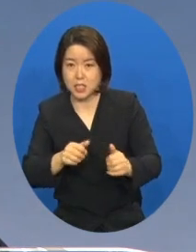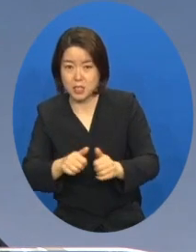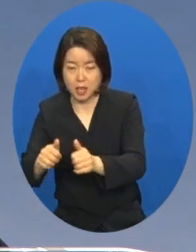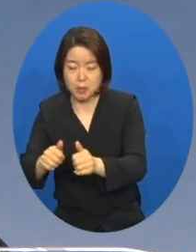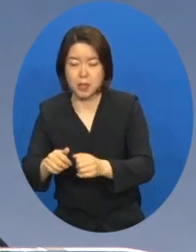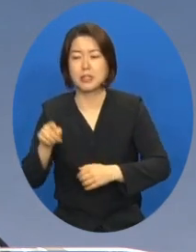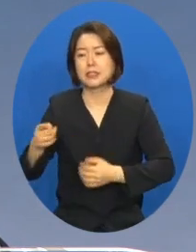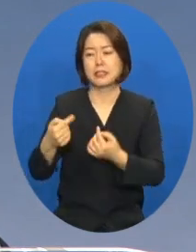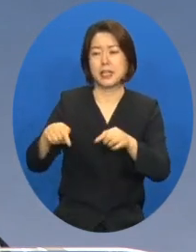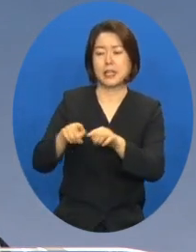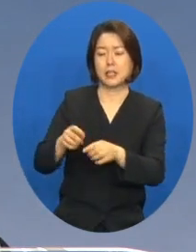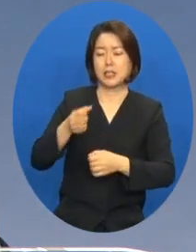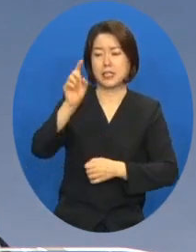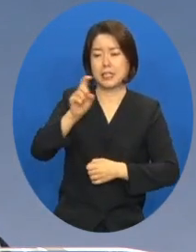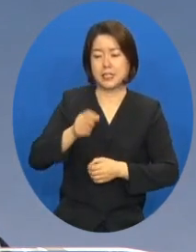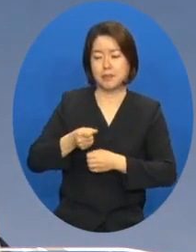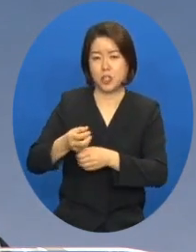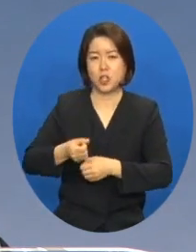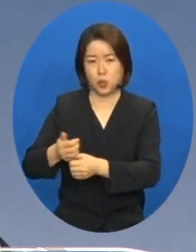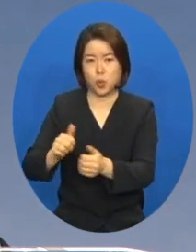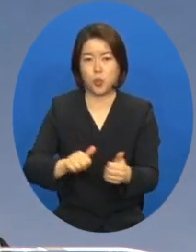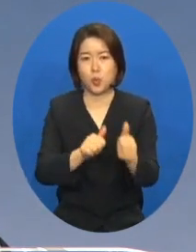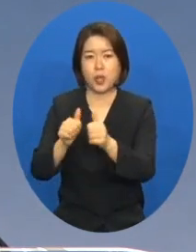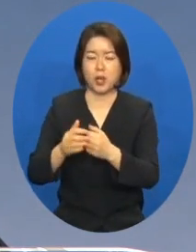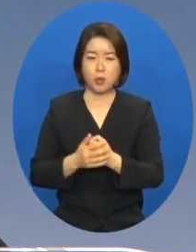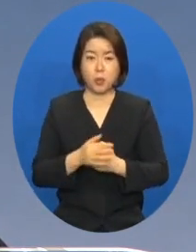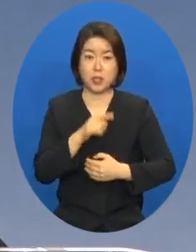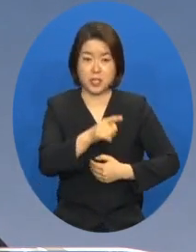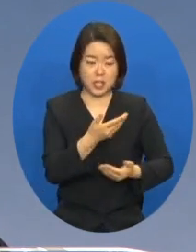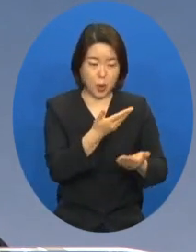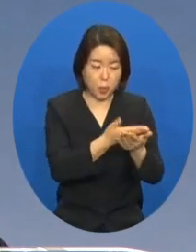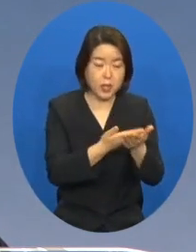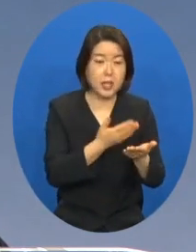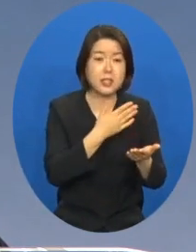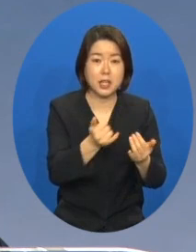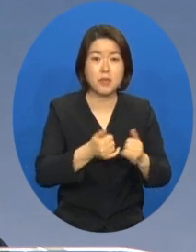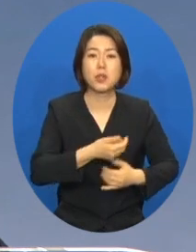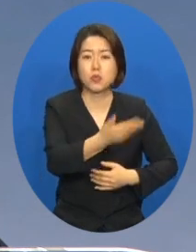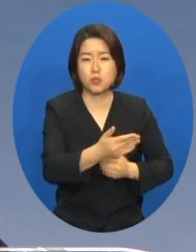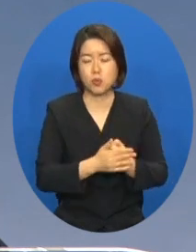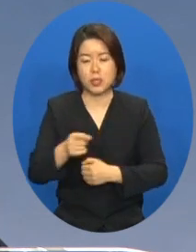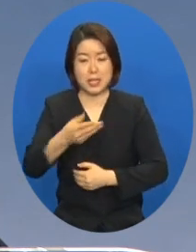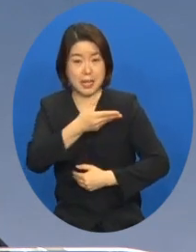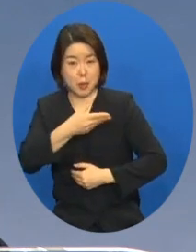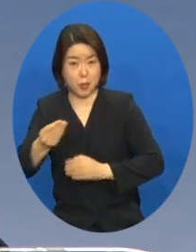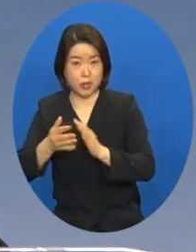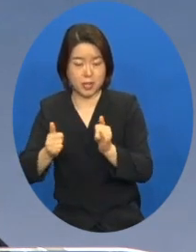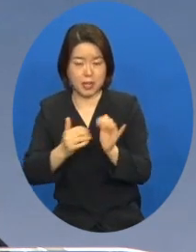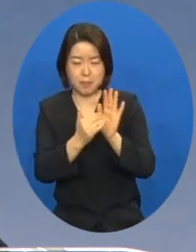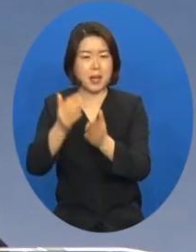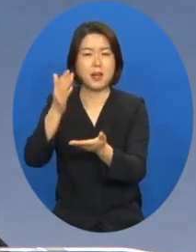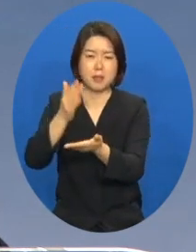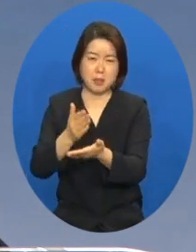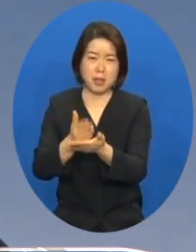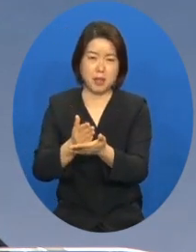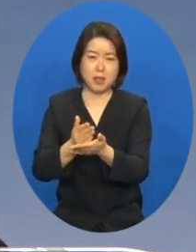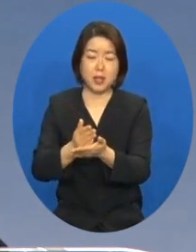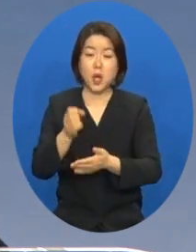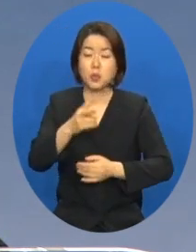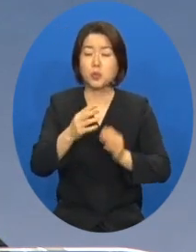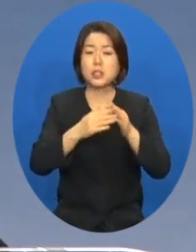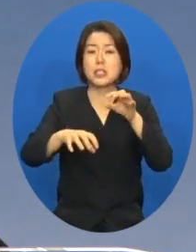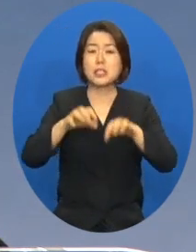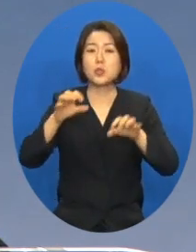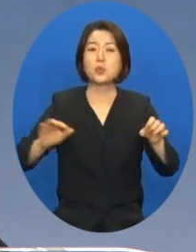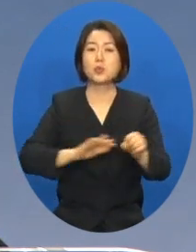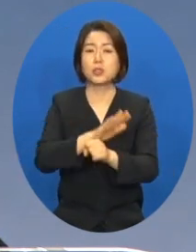동행하고 내게 구하는 자에게 주며 내게 꾸고자 하는 자에게 거절하지 말라. 또 내 이웃을